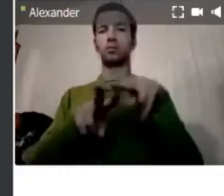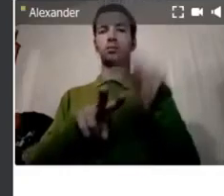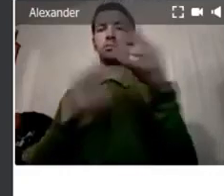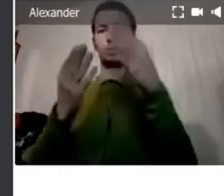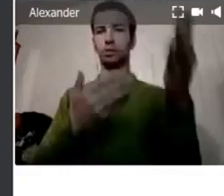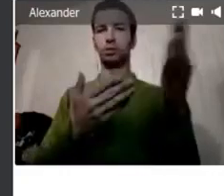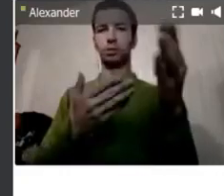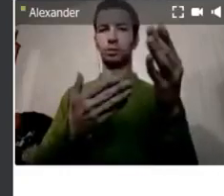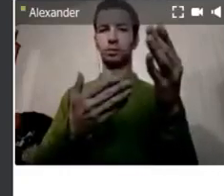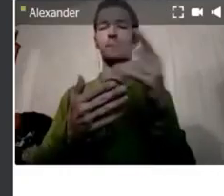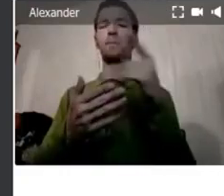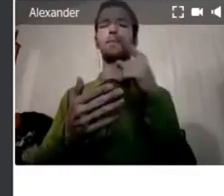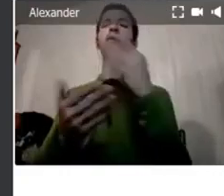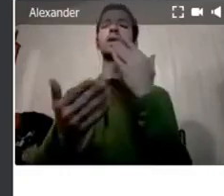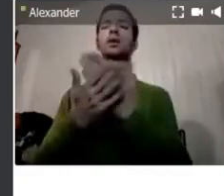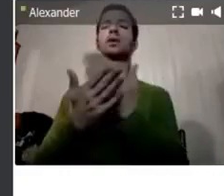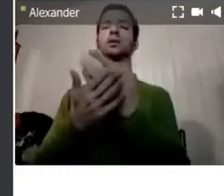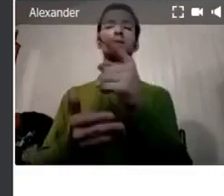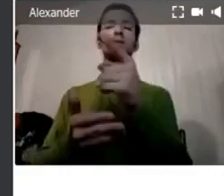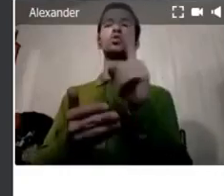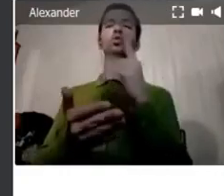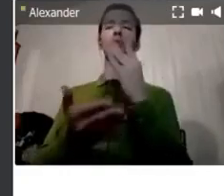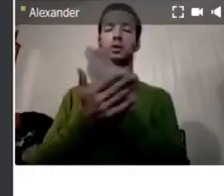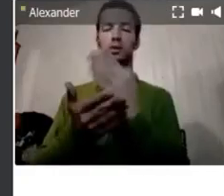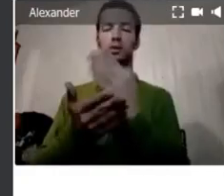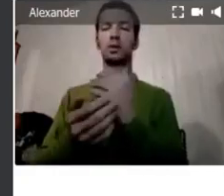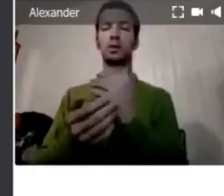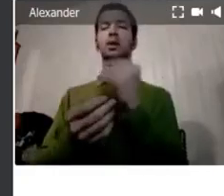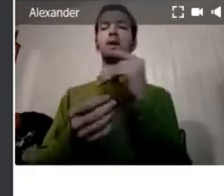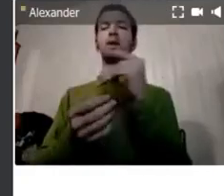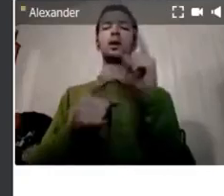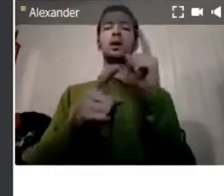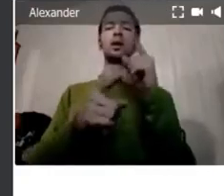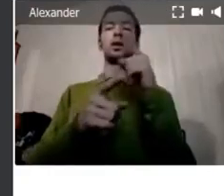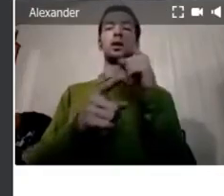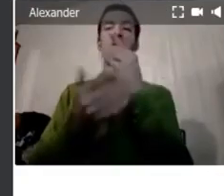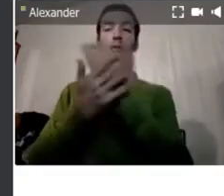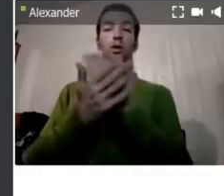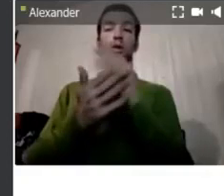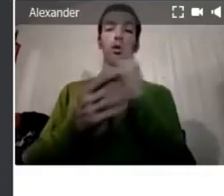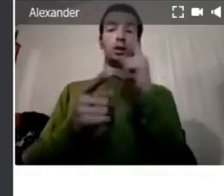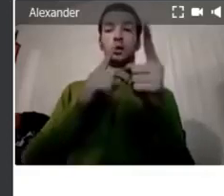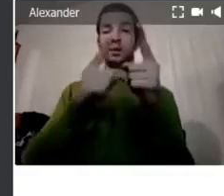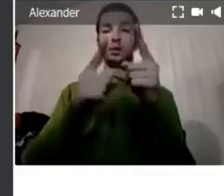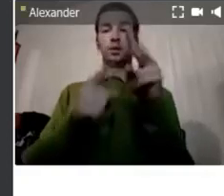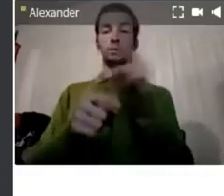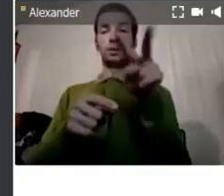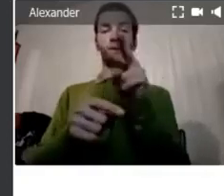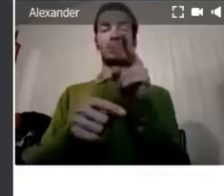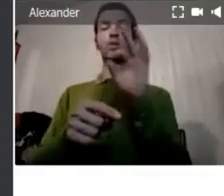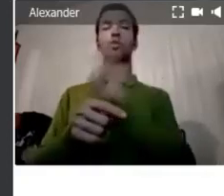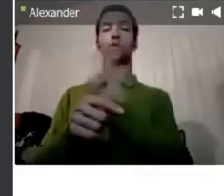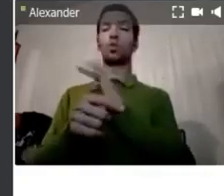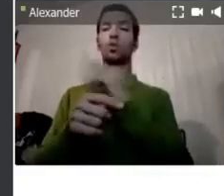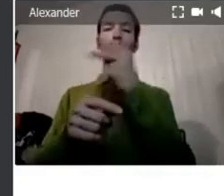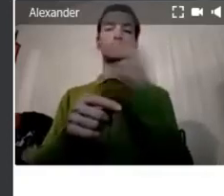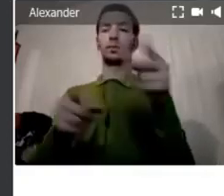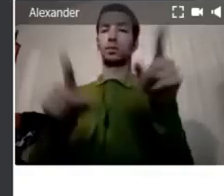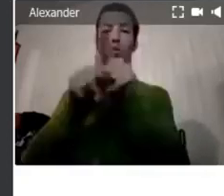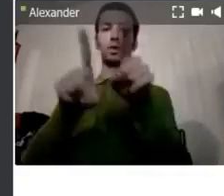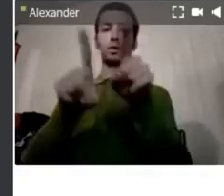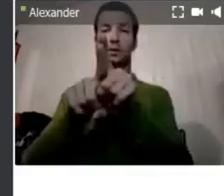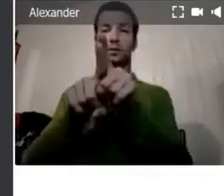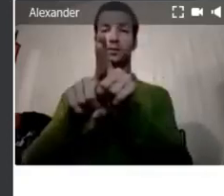евро, 7-8 партнеров в структуре, первую 1000 евро в бонусах вы заработали. Вот ваш доход